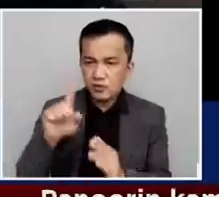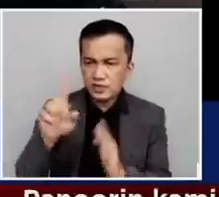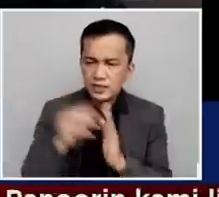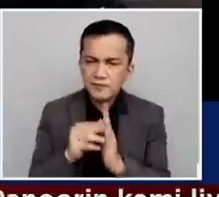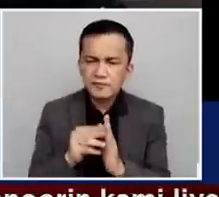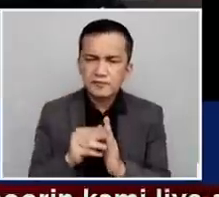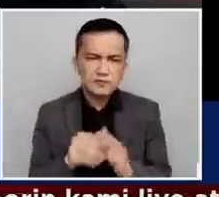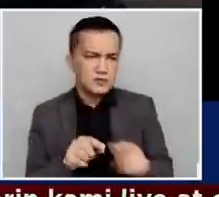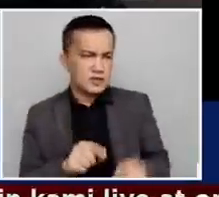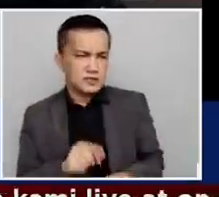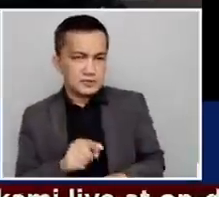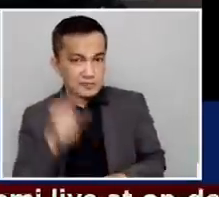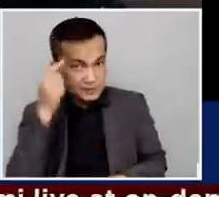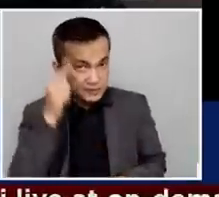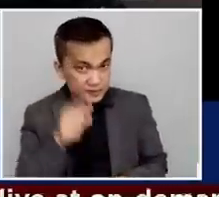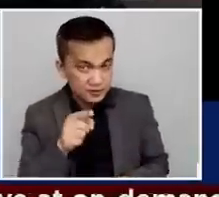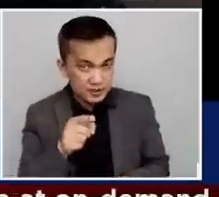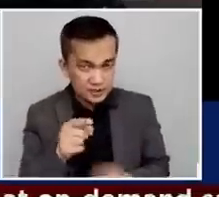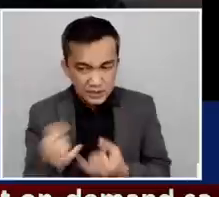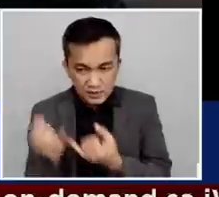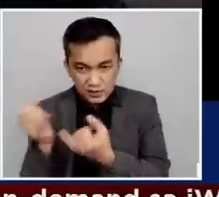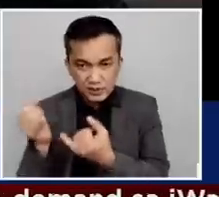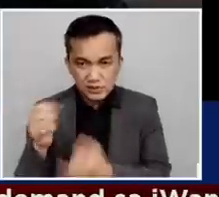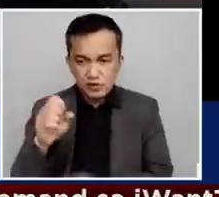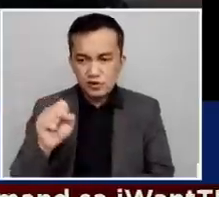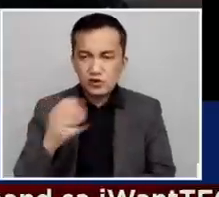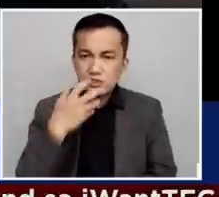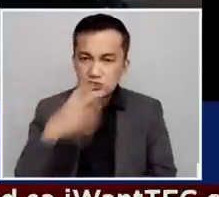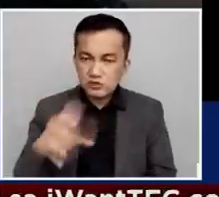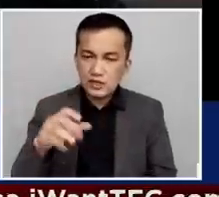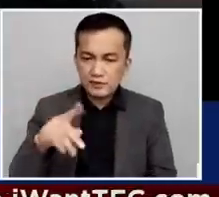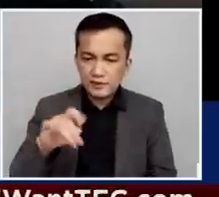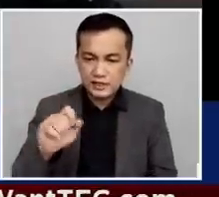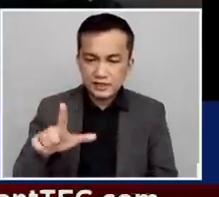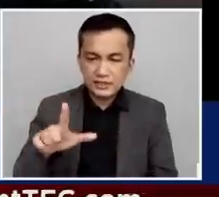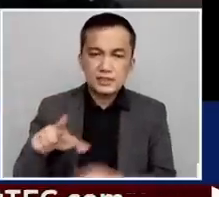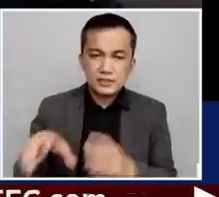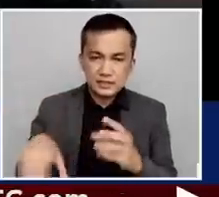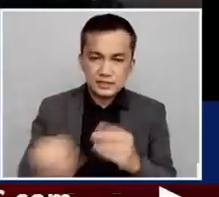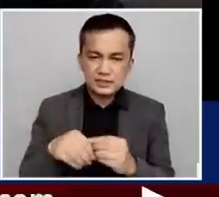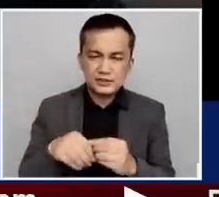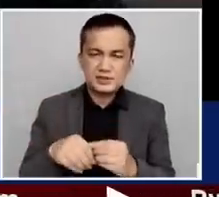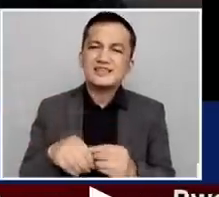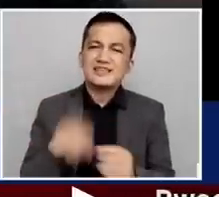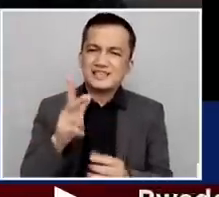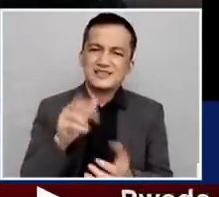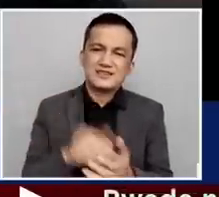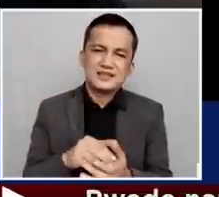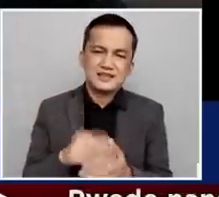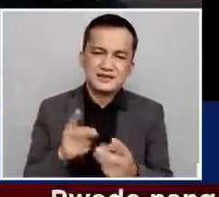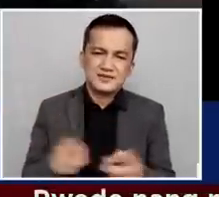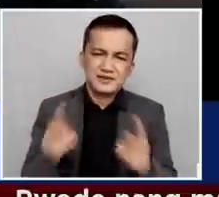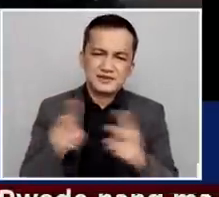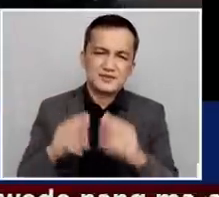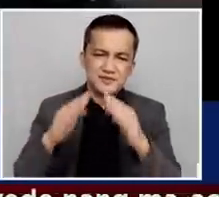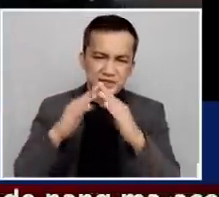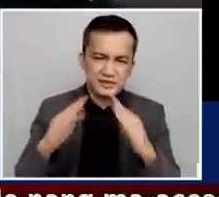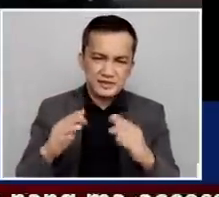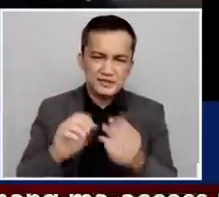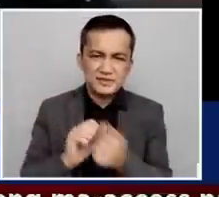namin na may balak kang mag-install ng solar panels, so dadagdagan namin plus 30,000 pesos yung appraised value ng bahay. So